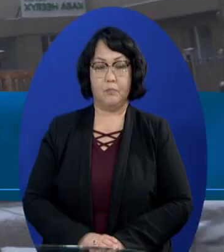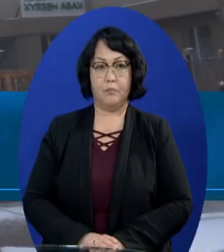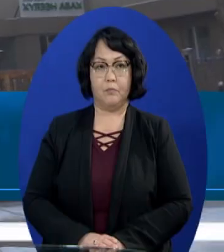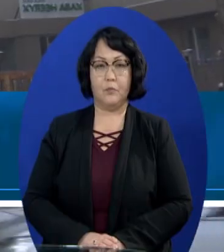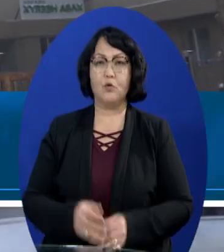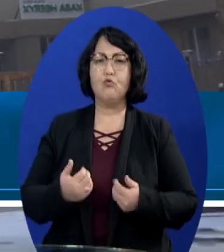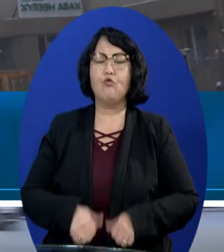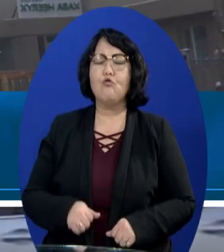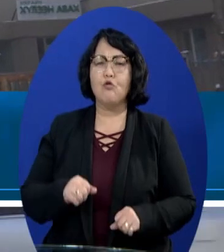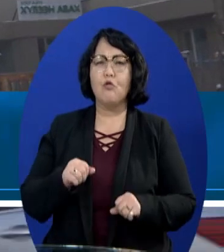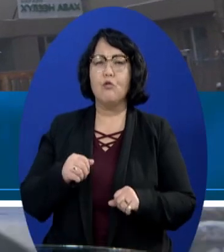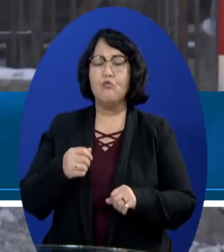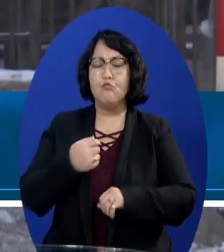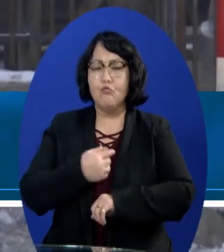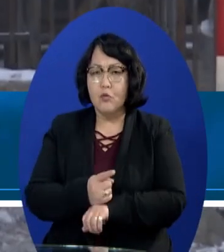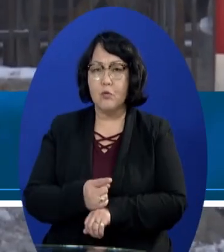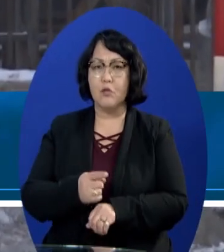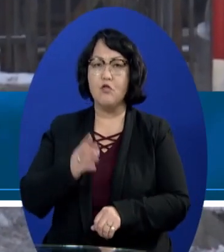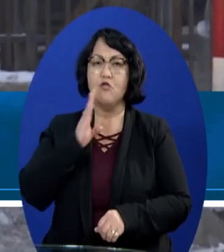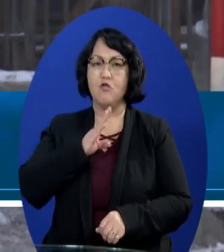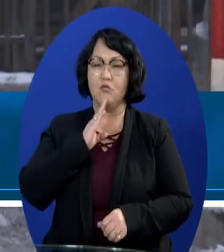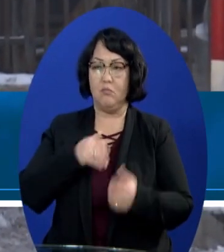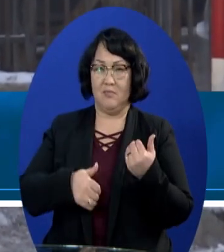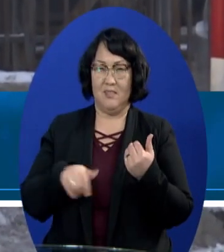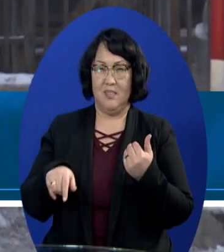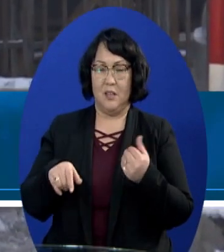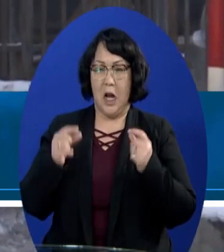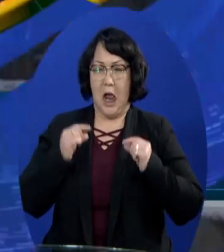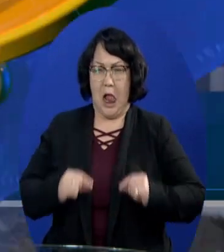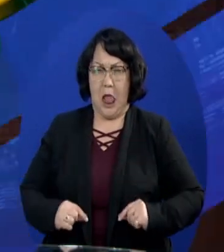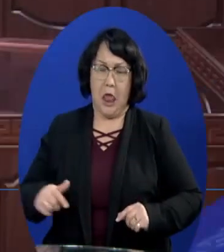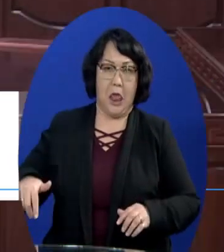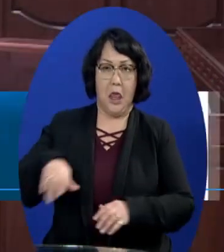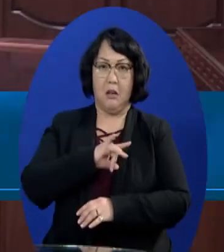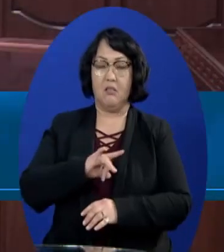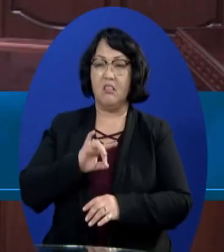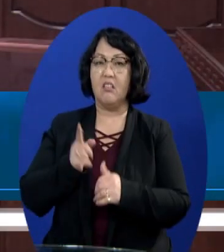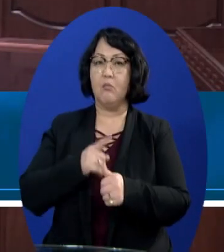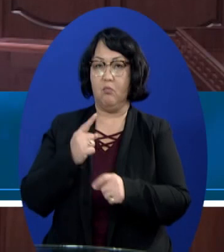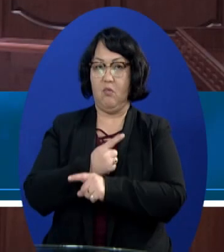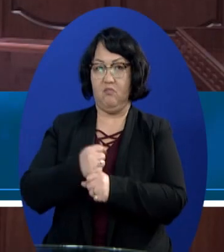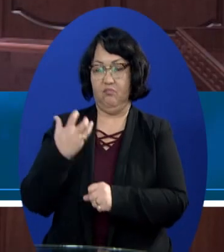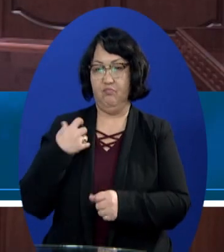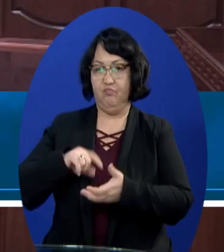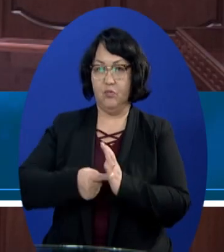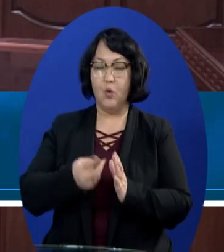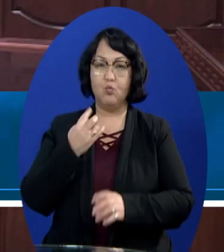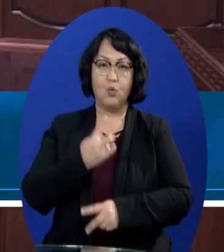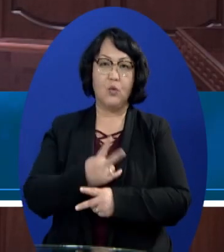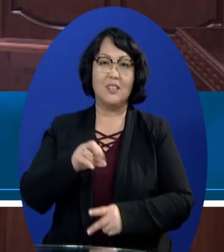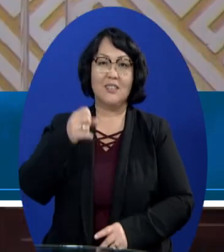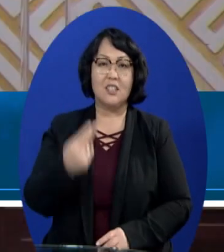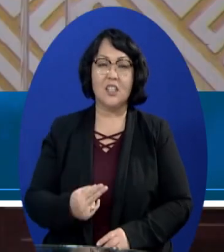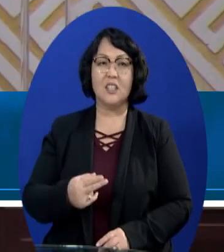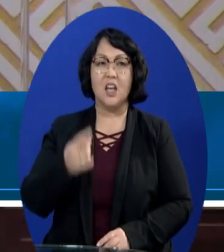Ялх үетэй хийгээд тусгаарлах явцдаа хүний эрх зөрчсөн үйлдэл холбогдох албан тушаалтнууд хариуцлага хүлээнэ. Үндсэн хуулийн цэц хүйсээр